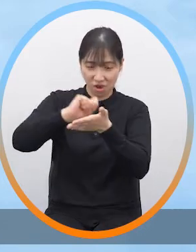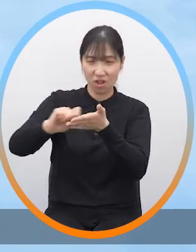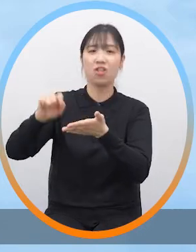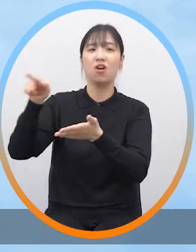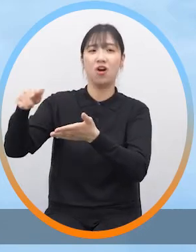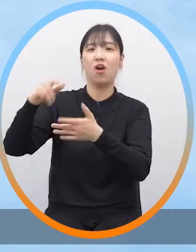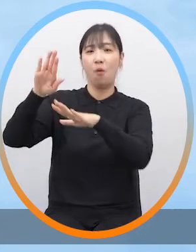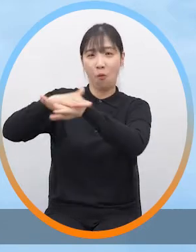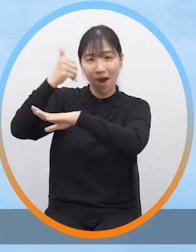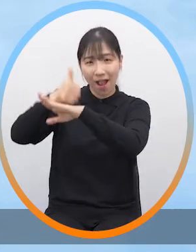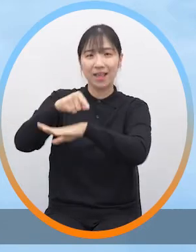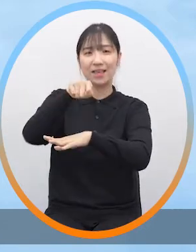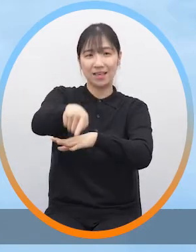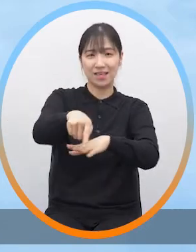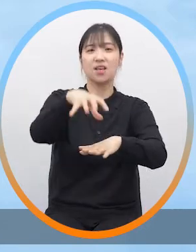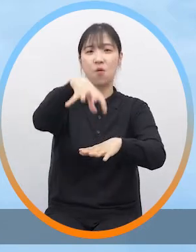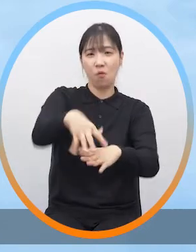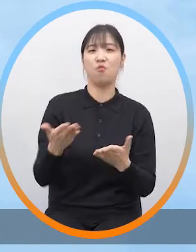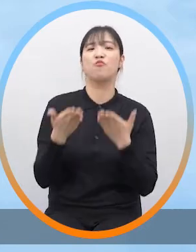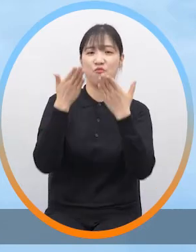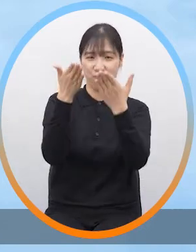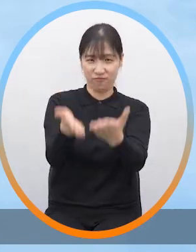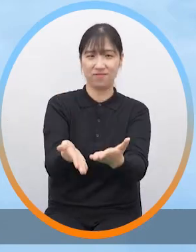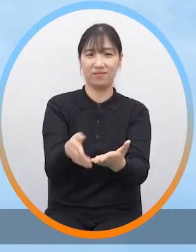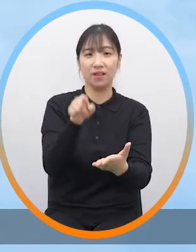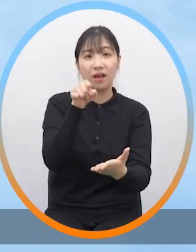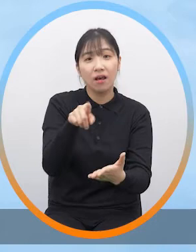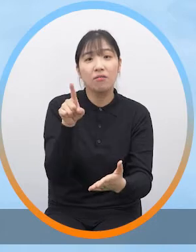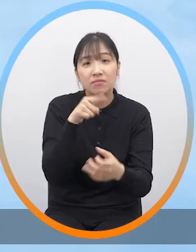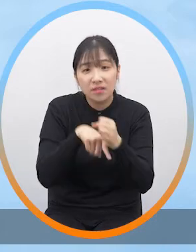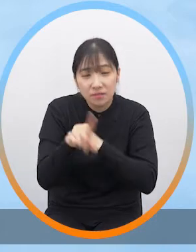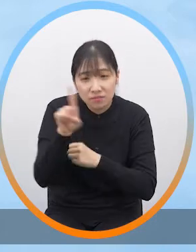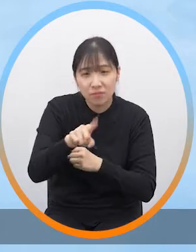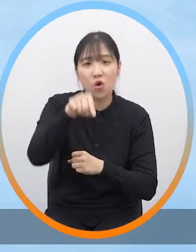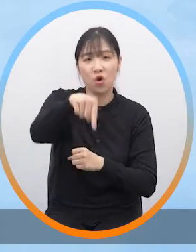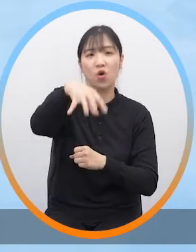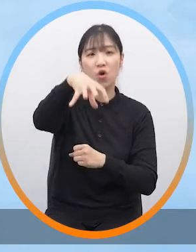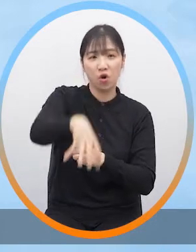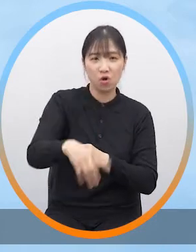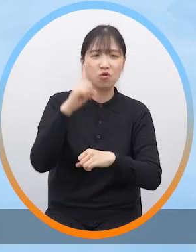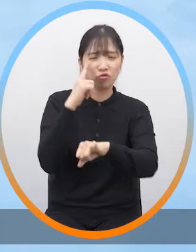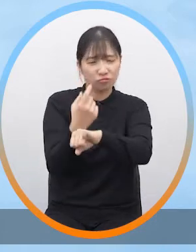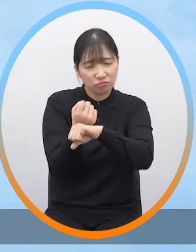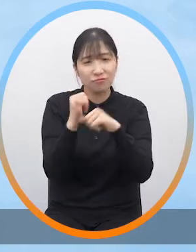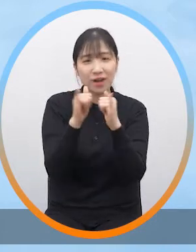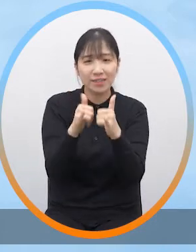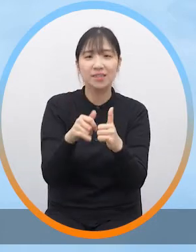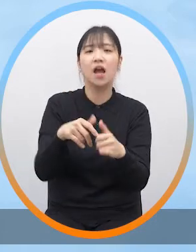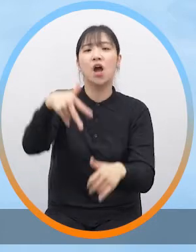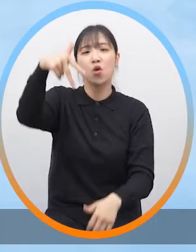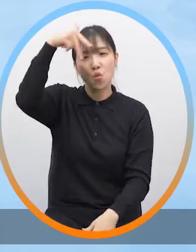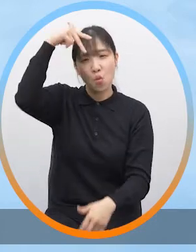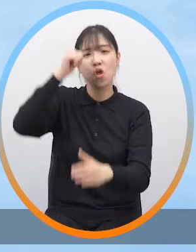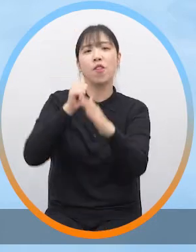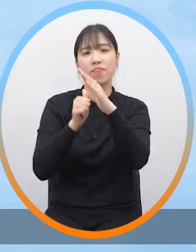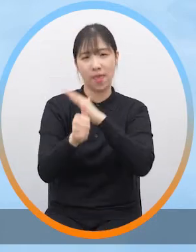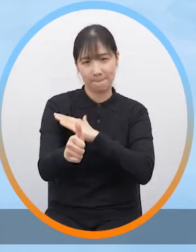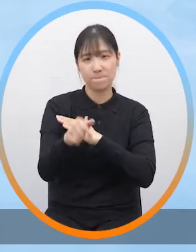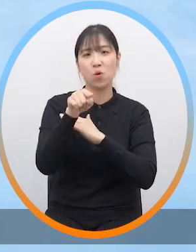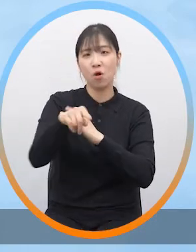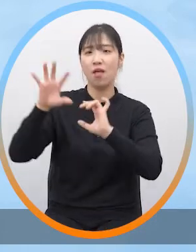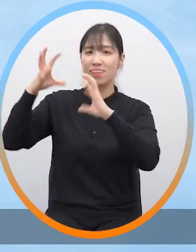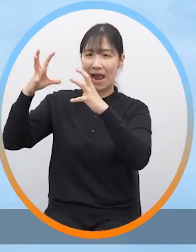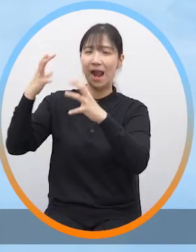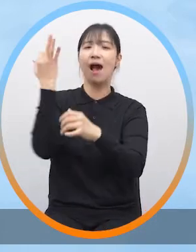그 서원에 내려주는 겁니다. 그럼 이 얘기는 이 서원에 모셔져 있는 유학자는 조선을 대표하는 유학자라는